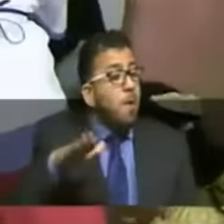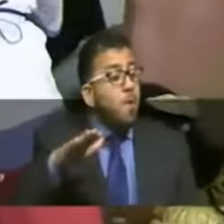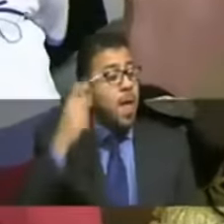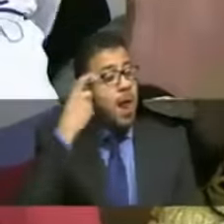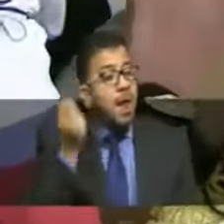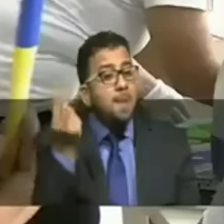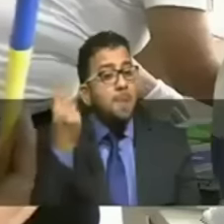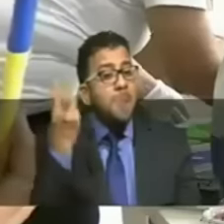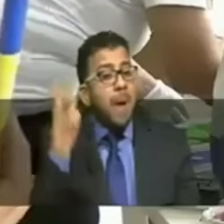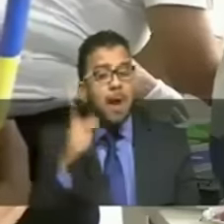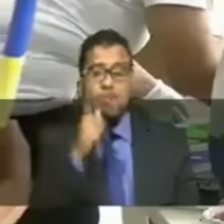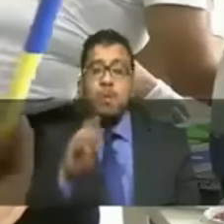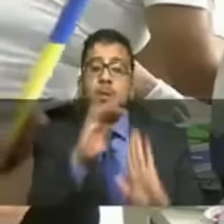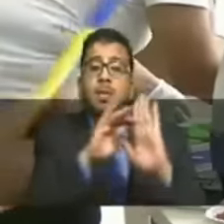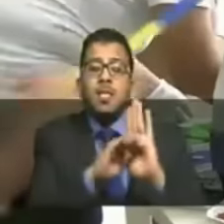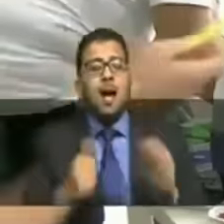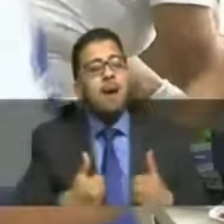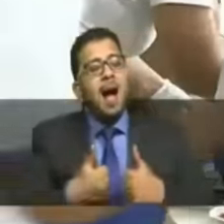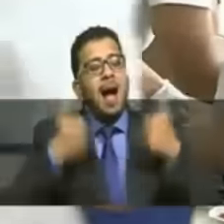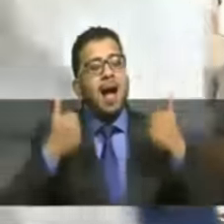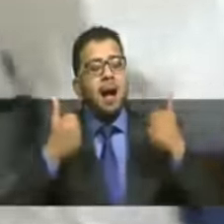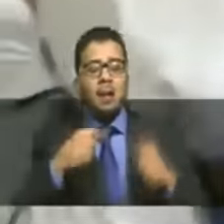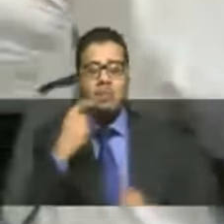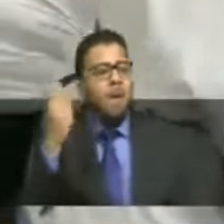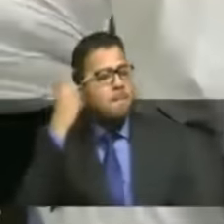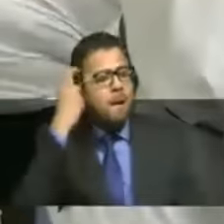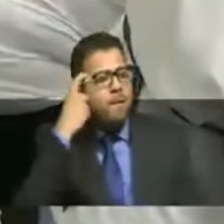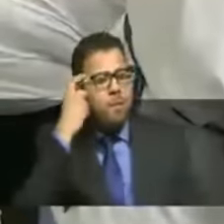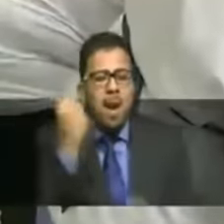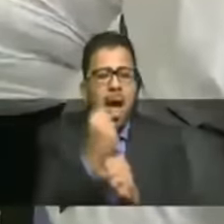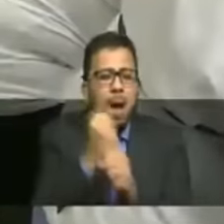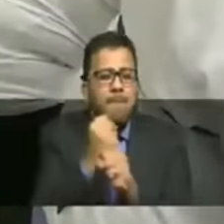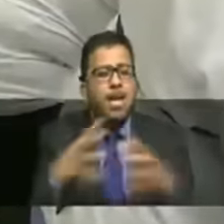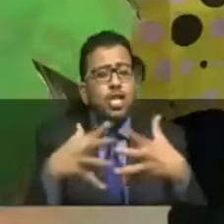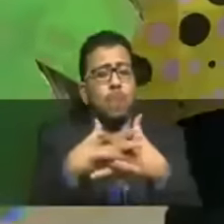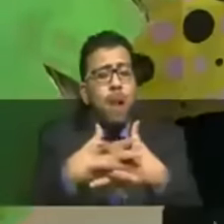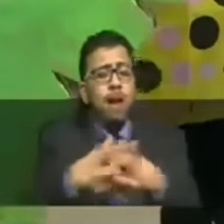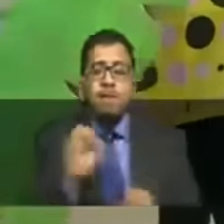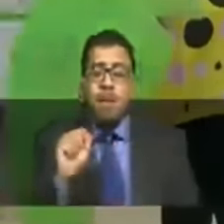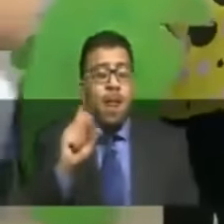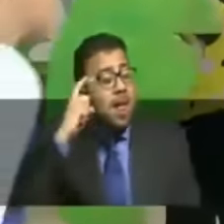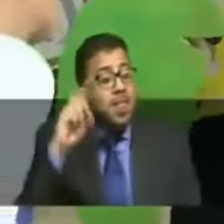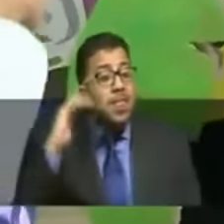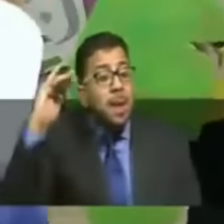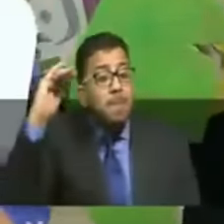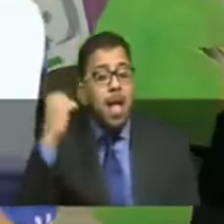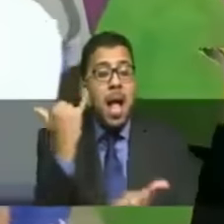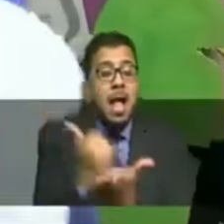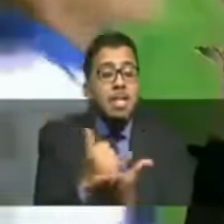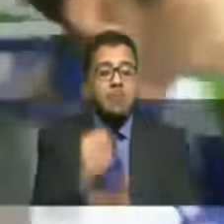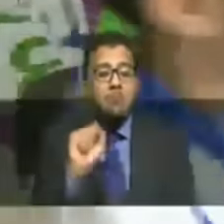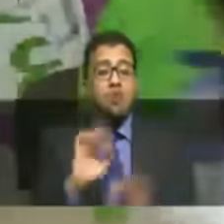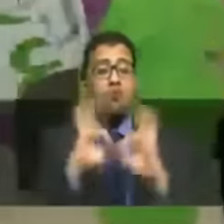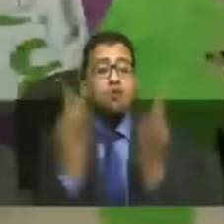الإبداع وجعله نظام حياة، ناهيك عن مفاهيم العمل الجماعي، وذلك بتنمية حس المسؤولية